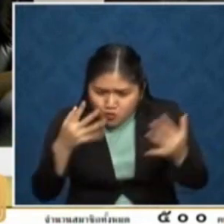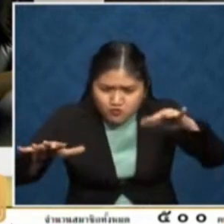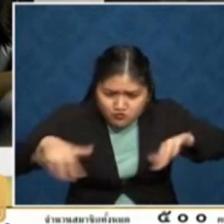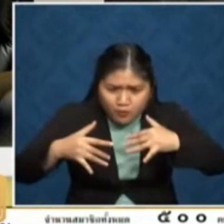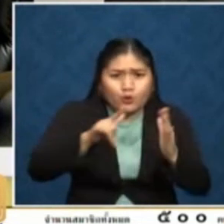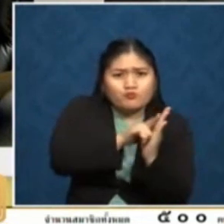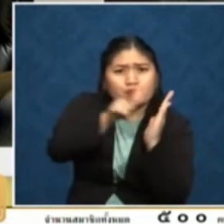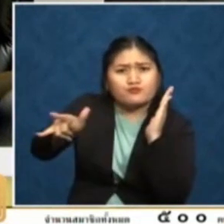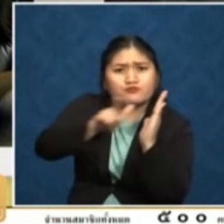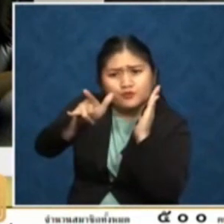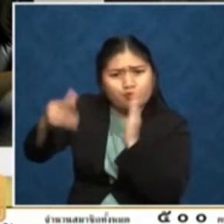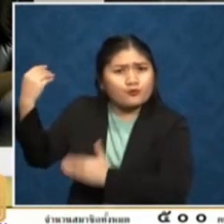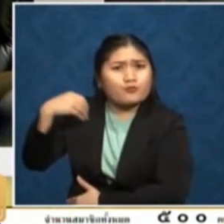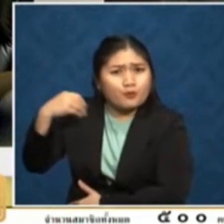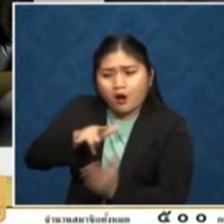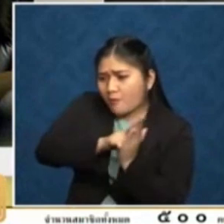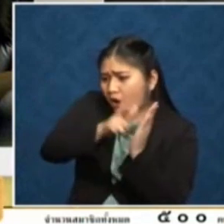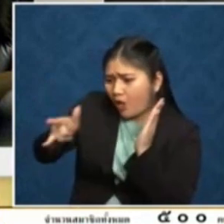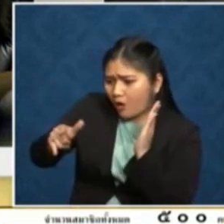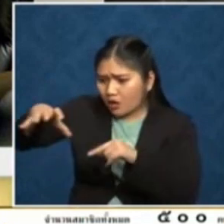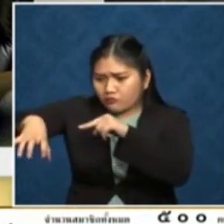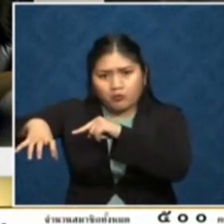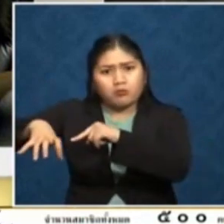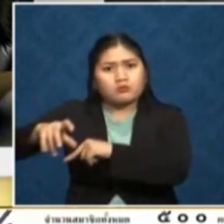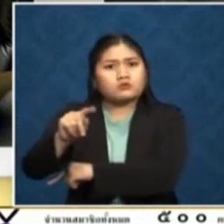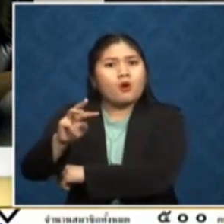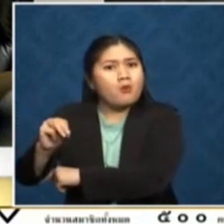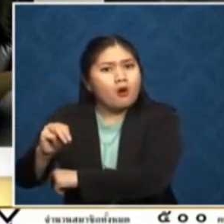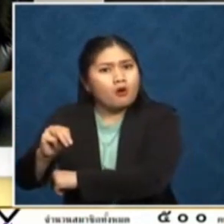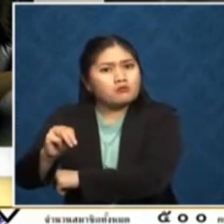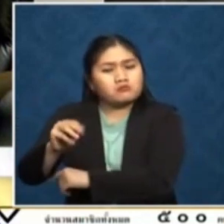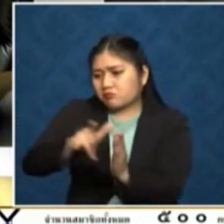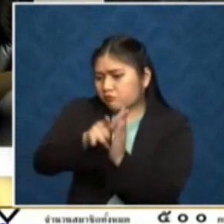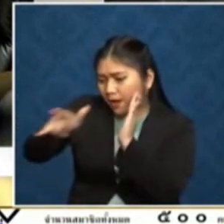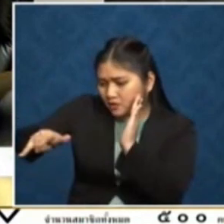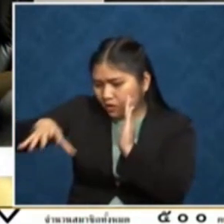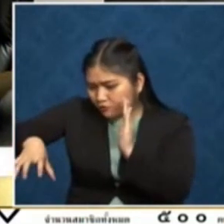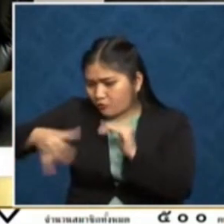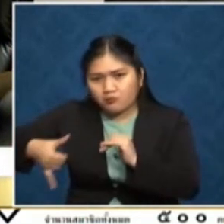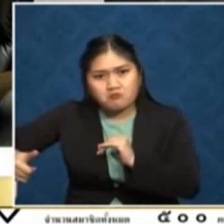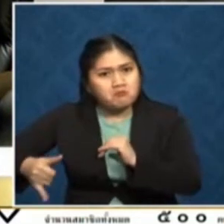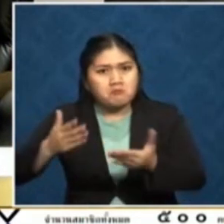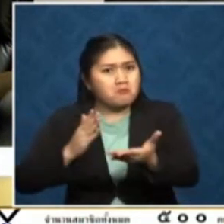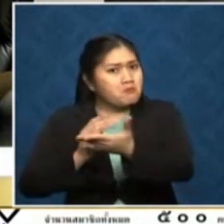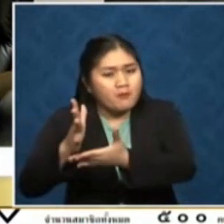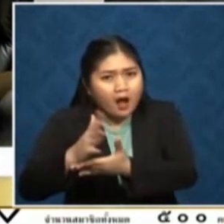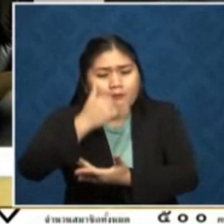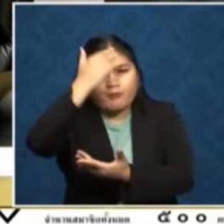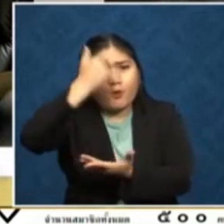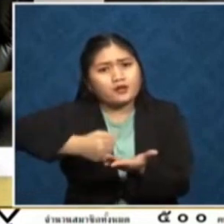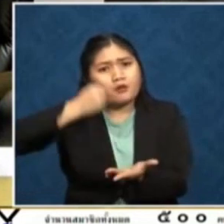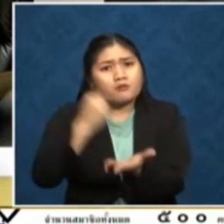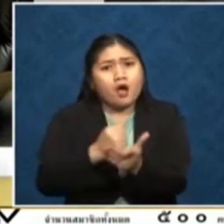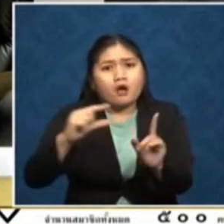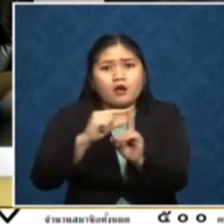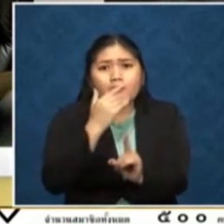างเพศแต่ว่าการแสดงโชว์ของเขาเป็นที่ต้องการของต่างประเทศจึงต้องเดินทางไปโชว์ตัวไปโชว์การแสดงหลายๆประเทศแล้วบางครั้งนะ